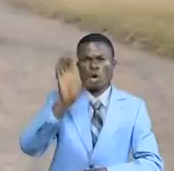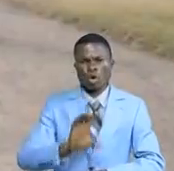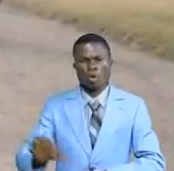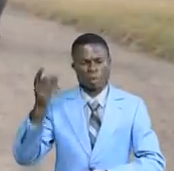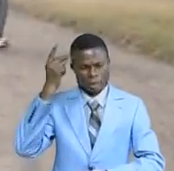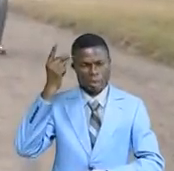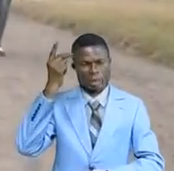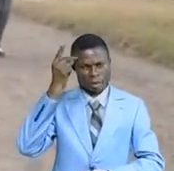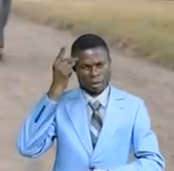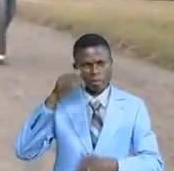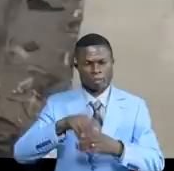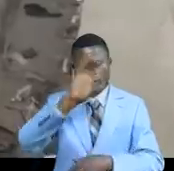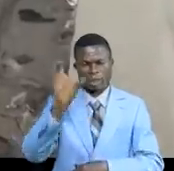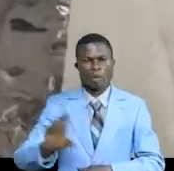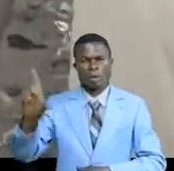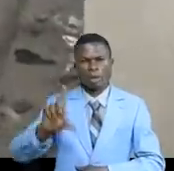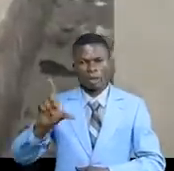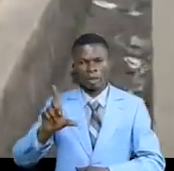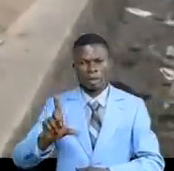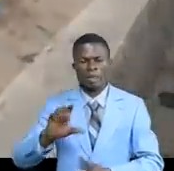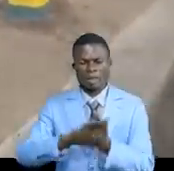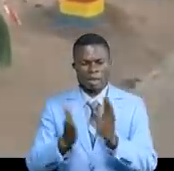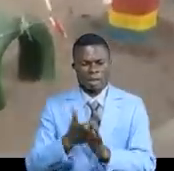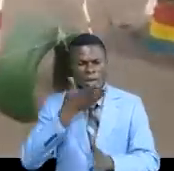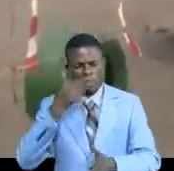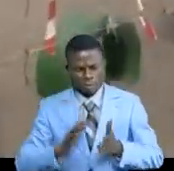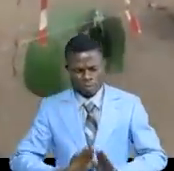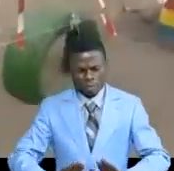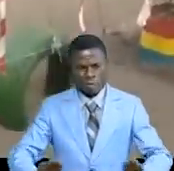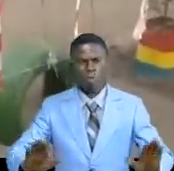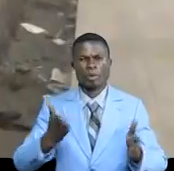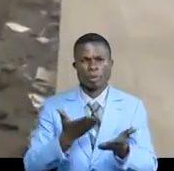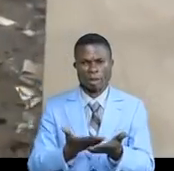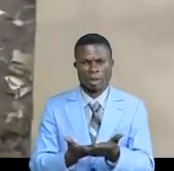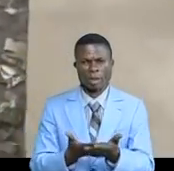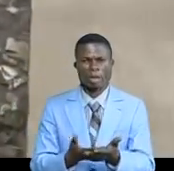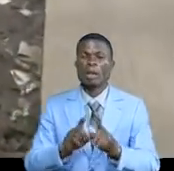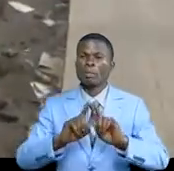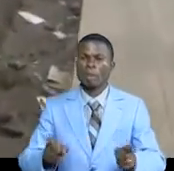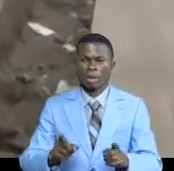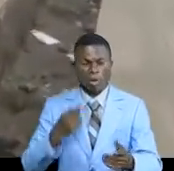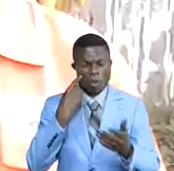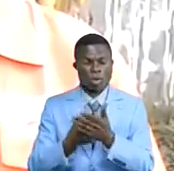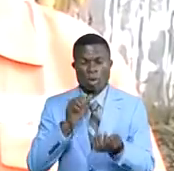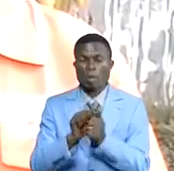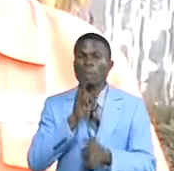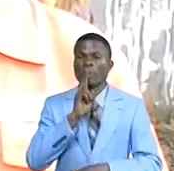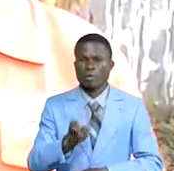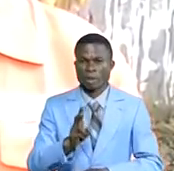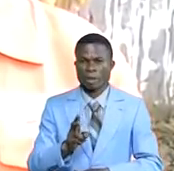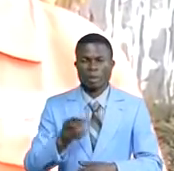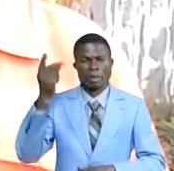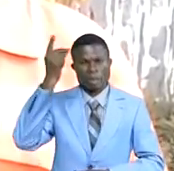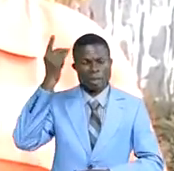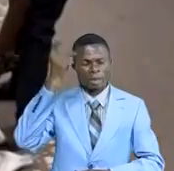communes. Dans la commune de Limété, l'embellissement des grandes artères n'est pas un simple slogan, mais plutôt une réalité.